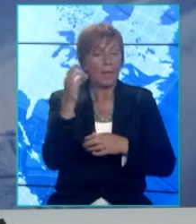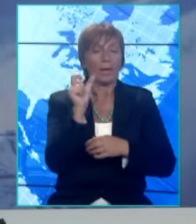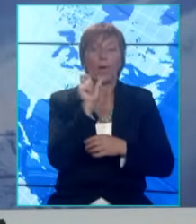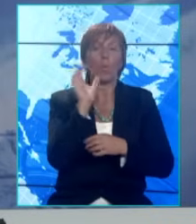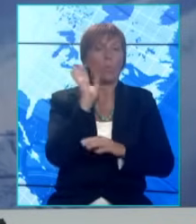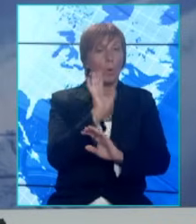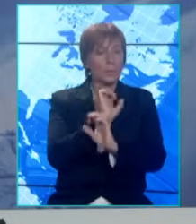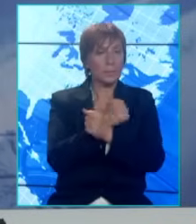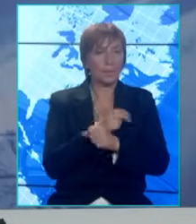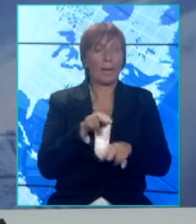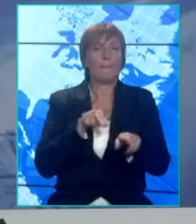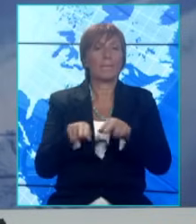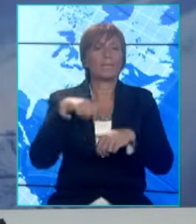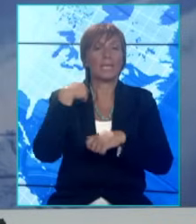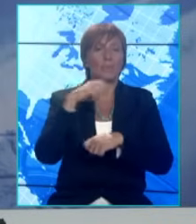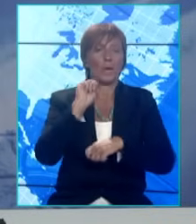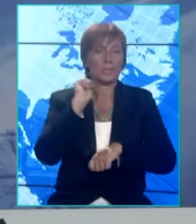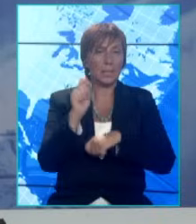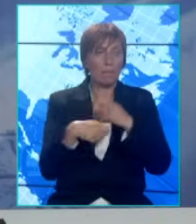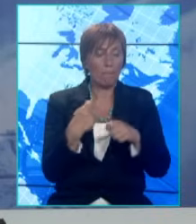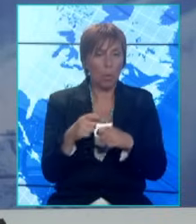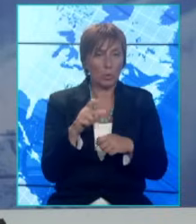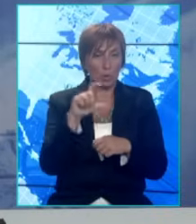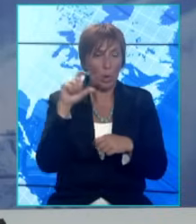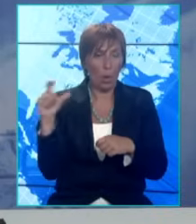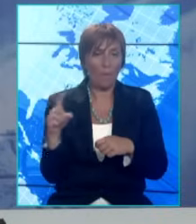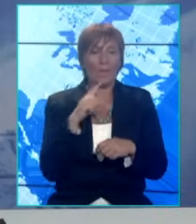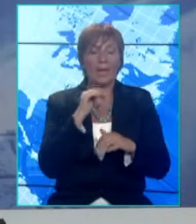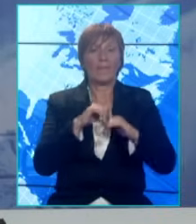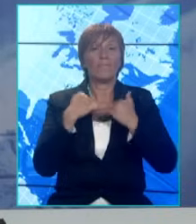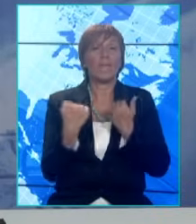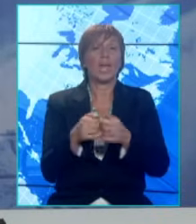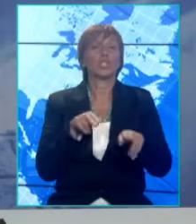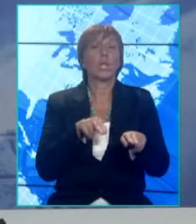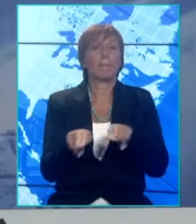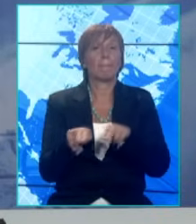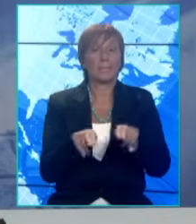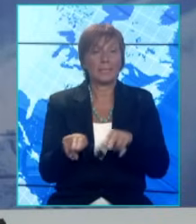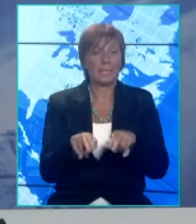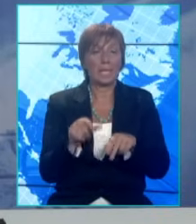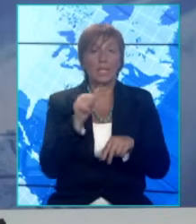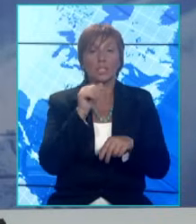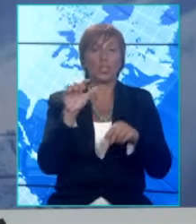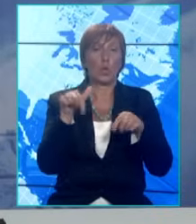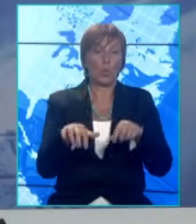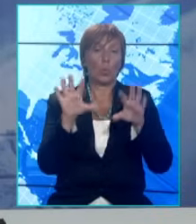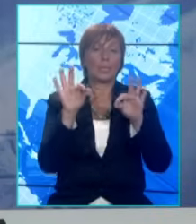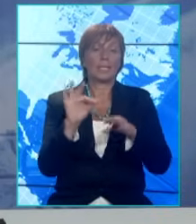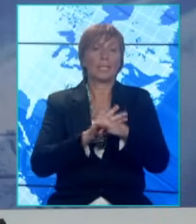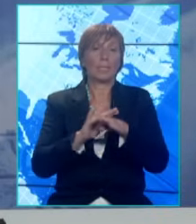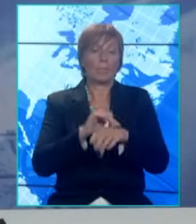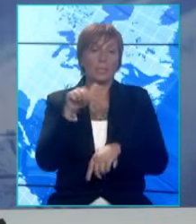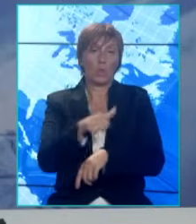Bosni i Hercegovini. Ministarstvo vanjskih poslova i ovo vijeće ministara će u 10. mjesecu ove